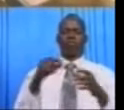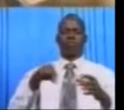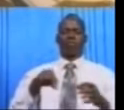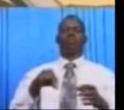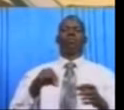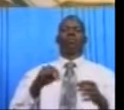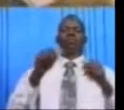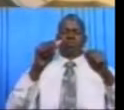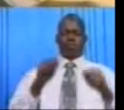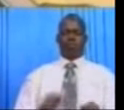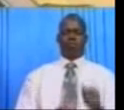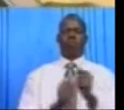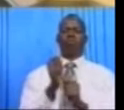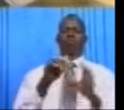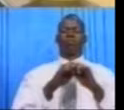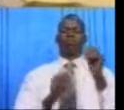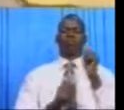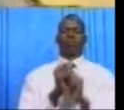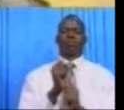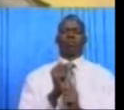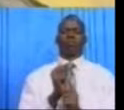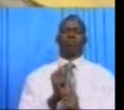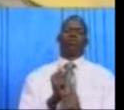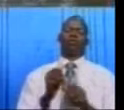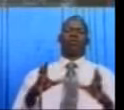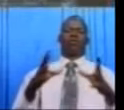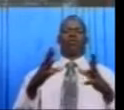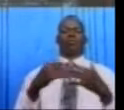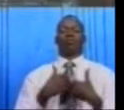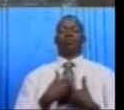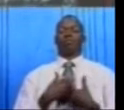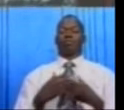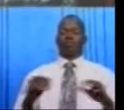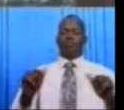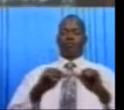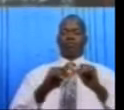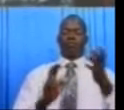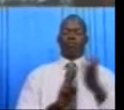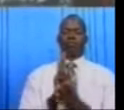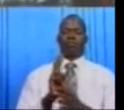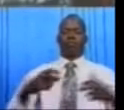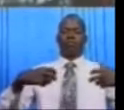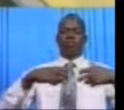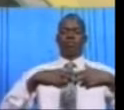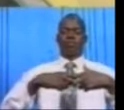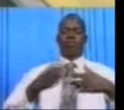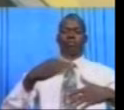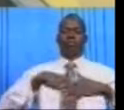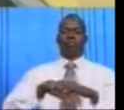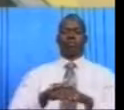qu'effectivement on puisse de plus en plus entreprendre des mesures d'utilisation rationnelle de l'énergie